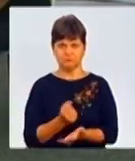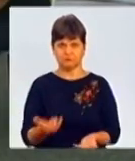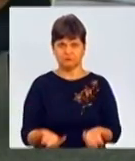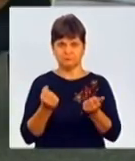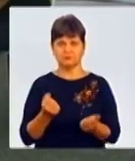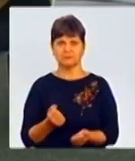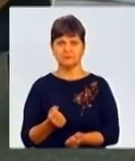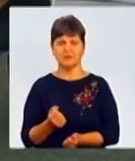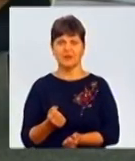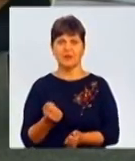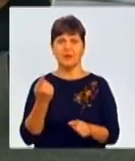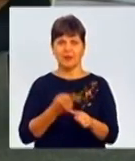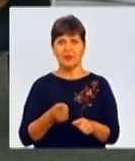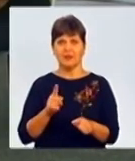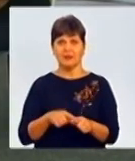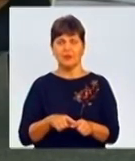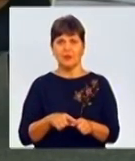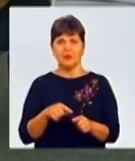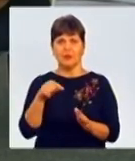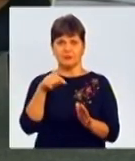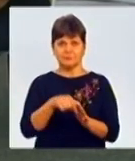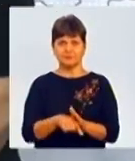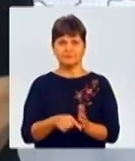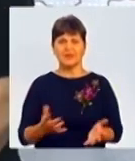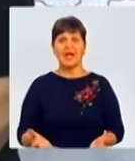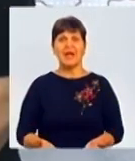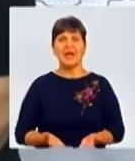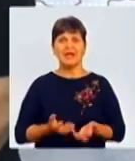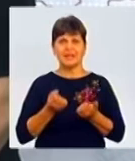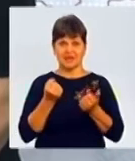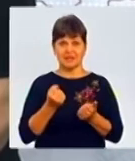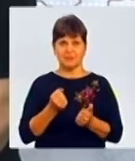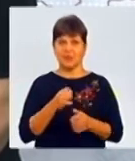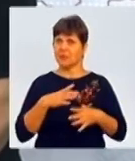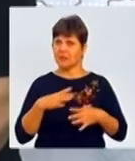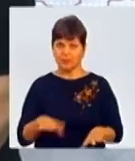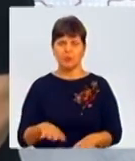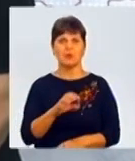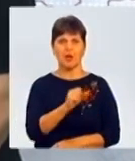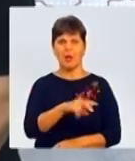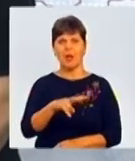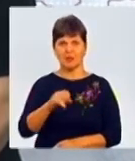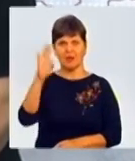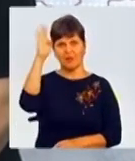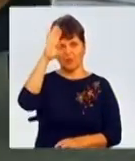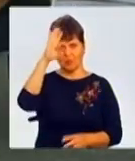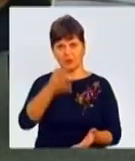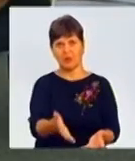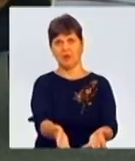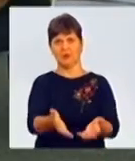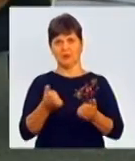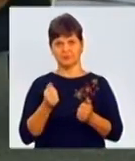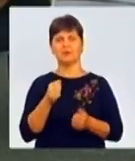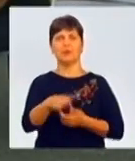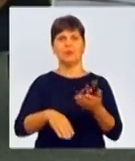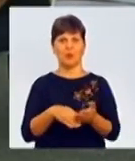Ну, саме якраз ремонтними шляхами ні, але були моменти. Але витягувати, допомагати вилізти з води були,